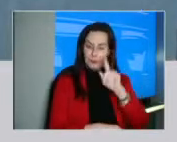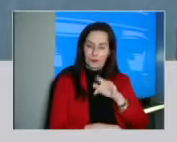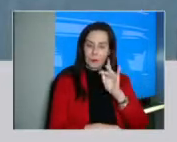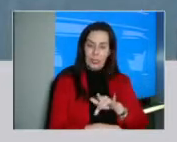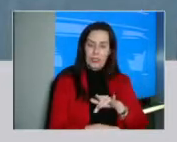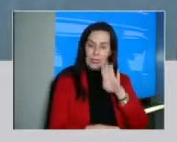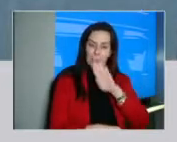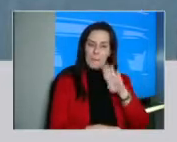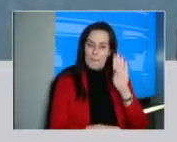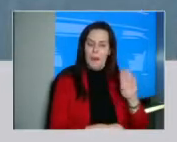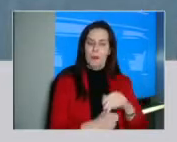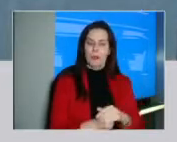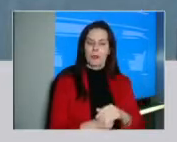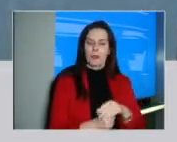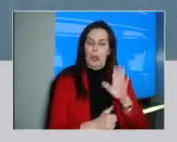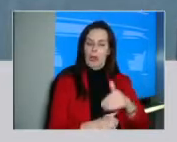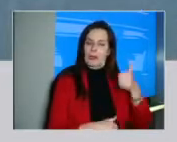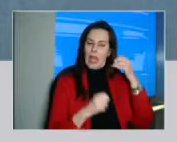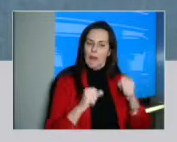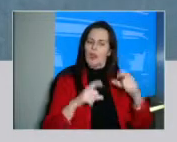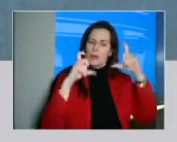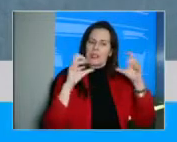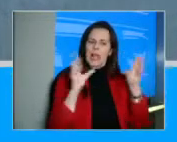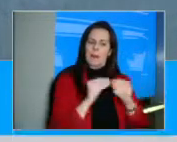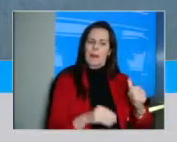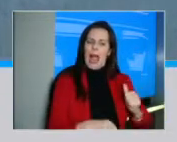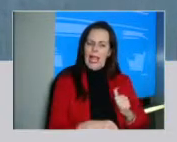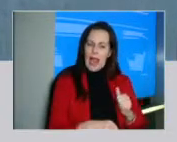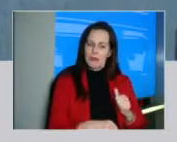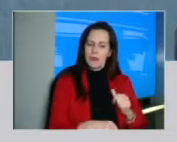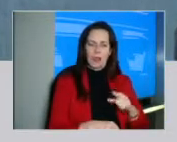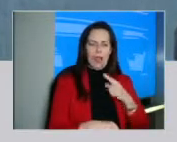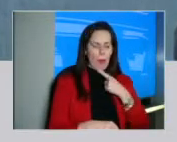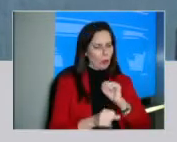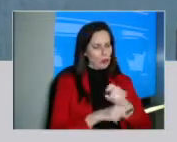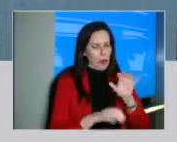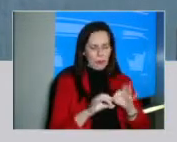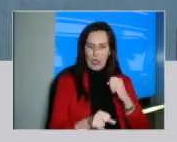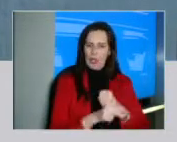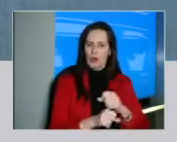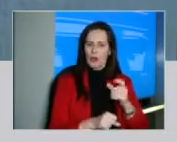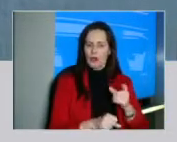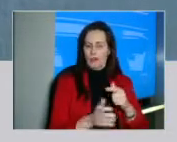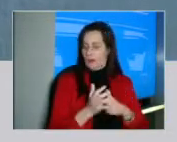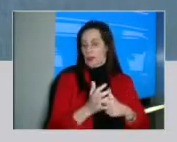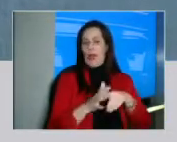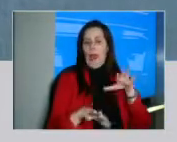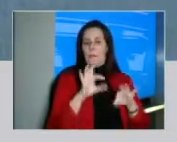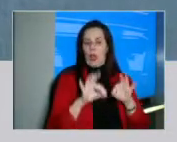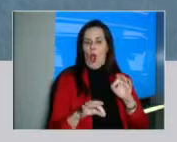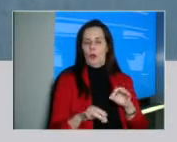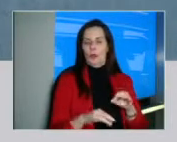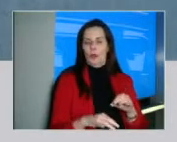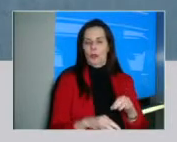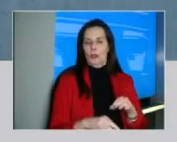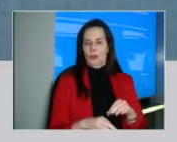נגד ראש הממשלה בנימין נתניהו, שהוא גם שר הביטחון, שמצטלם עם חיילי צה"ל. הם עתרו על כך שבעצם נעשה כאן שימוש למטרת בחירות,